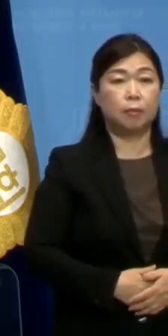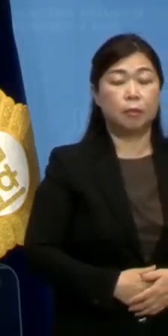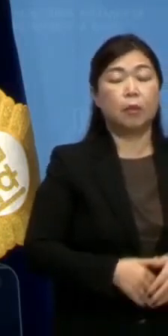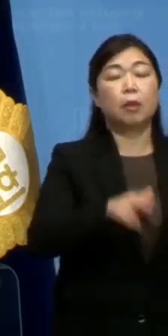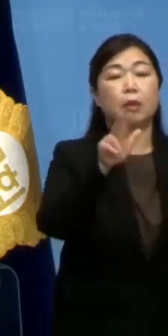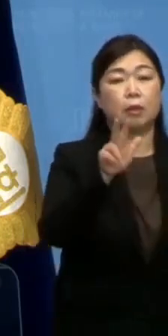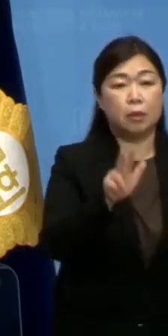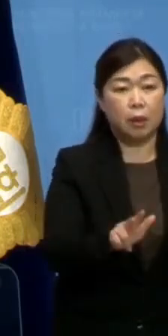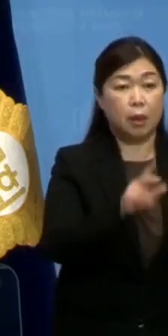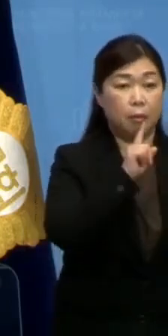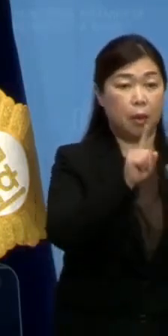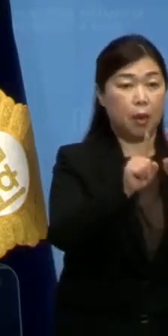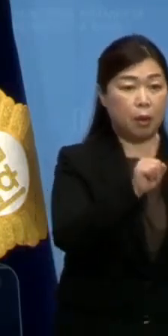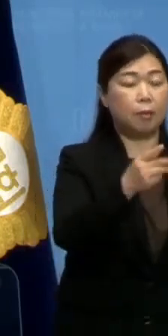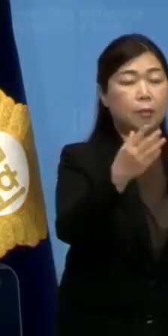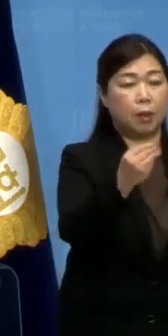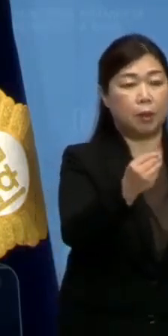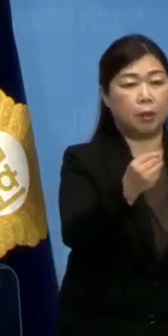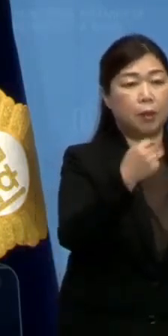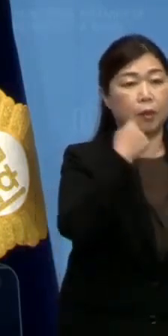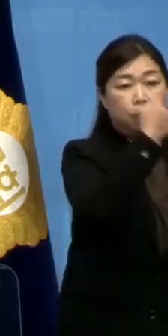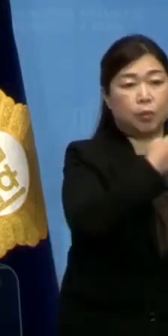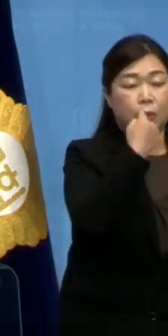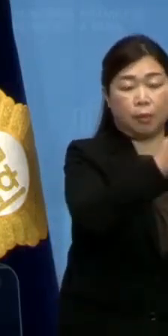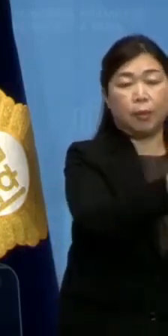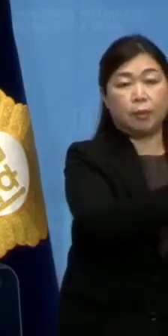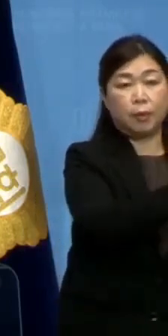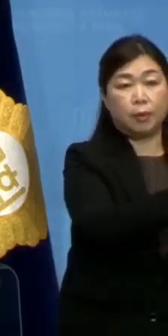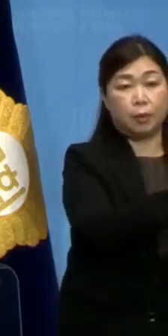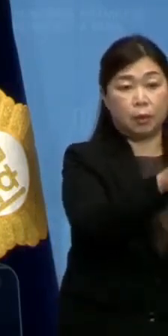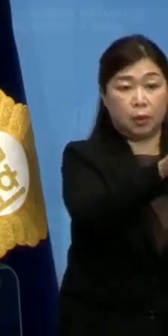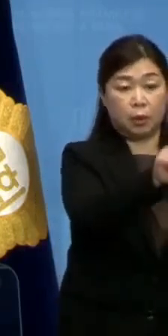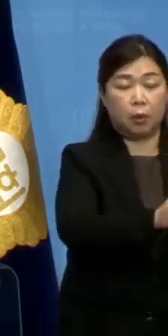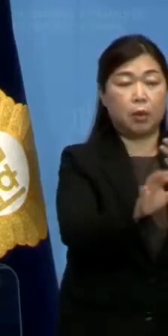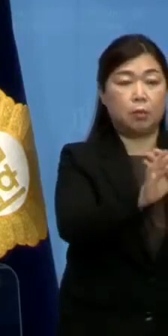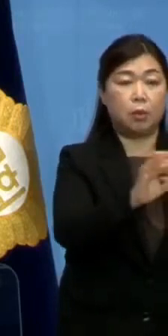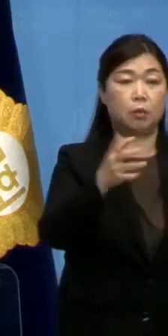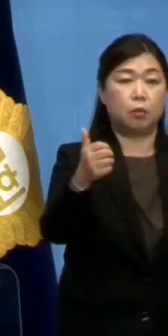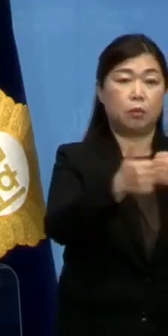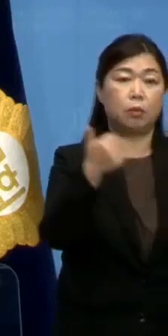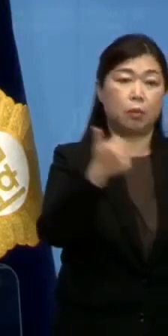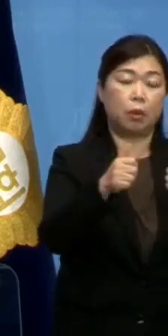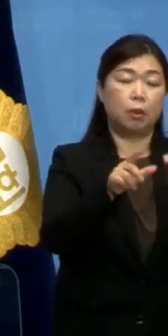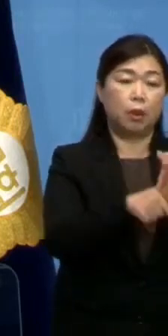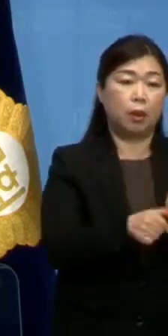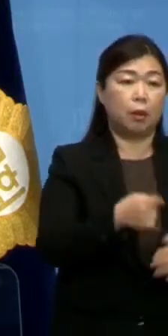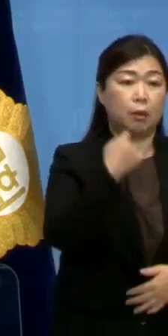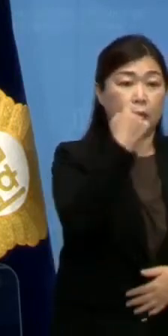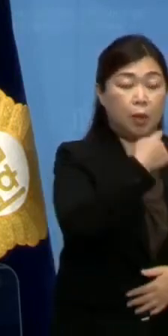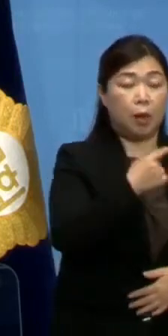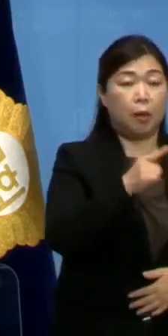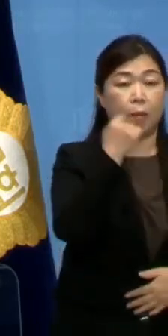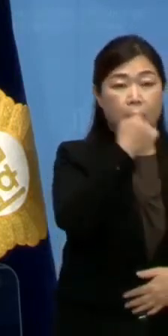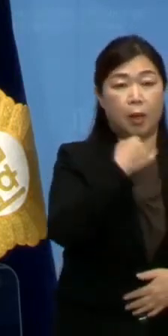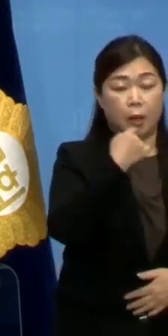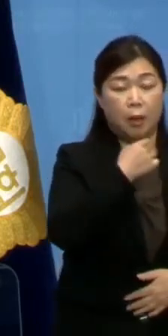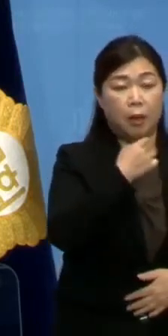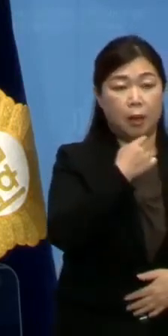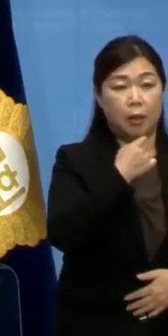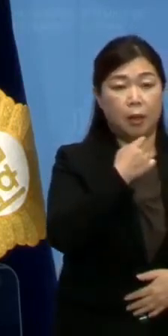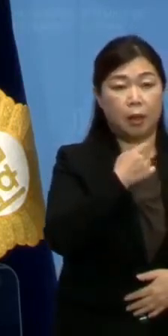이제 말은 충분합니다. 2월 임시국회에서 말을 꿰는 입법을